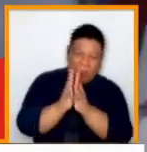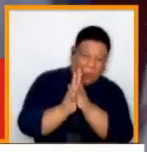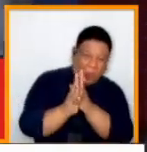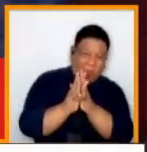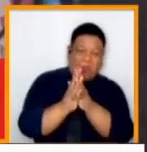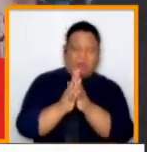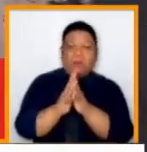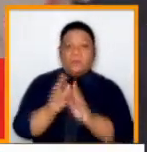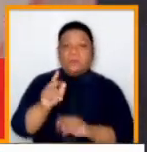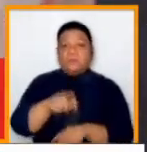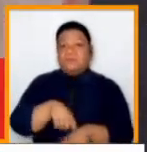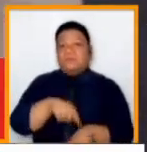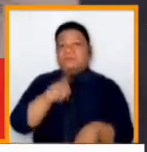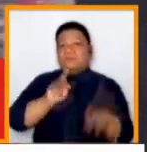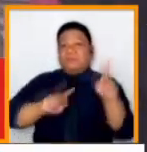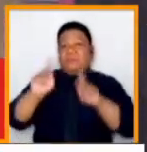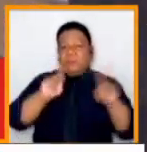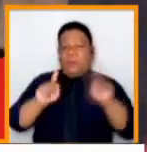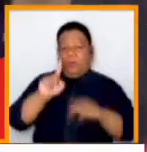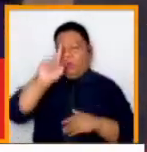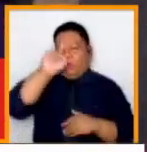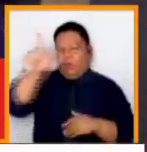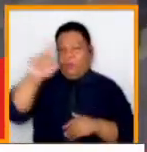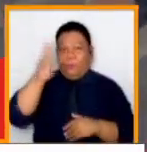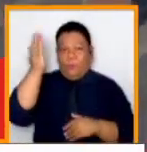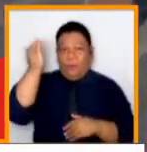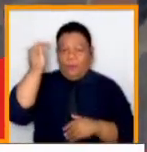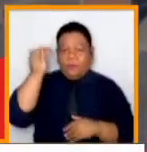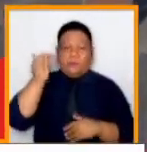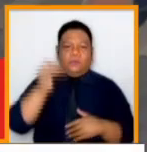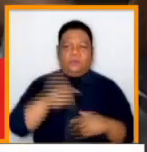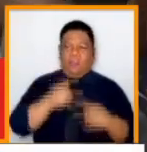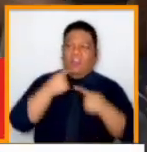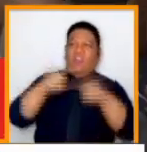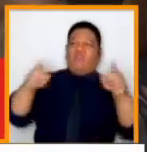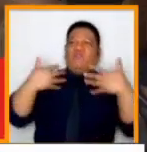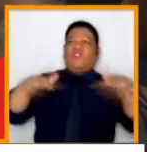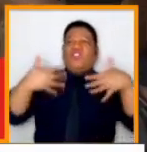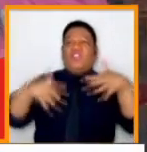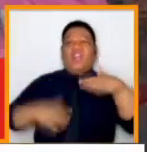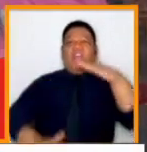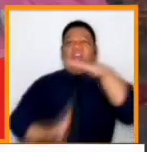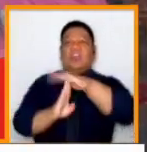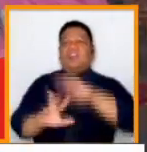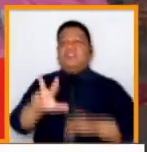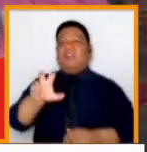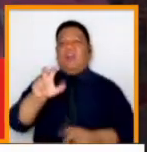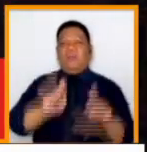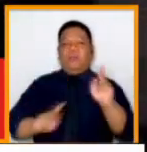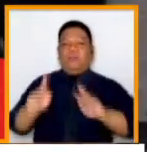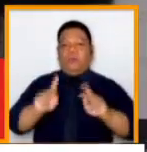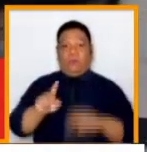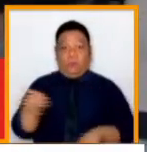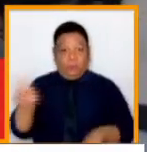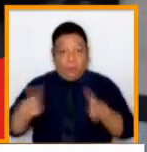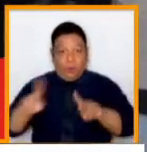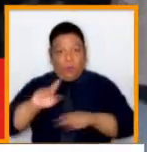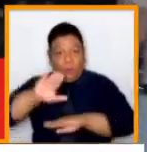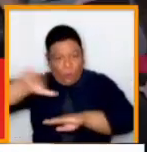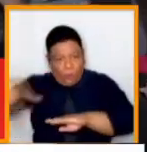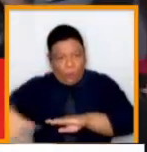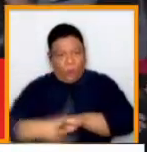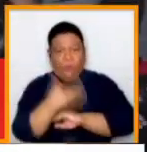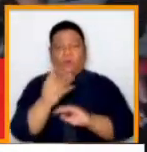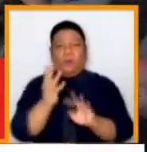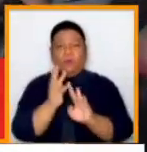ulo ng ilan nang i-anunsyo na cut-off na sa 300 ang pila. Marami sa kanila magdamag ng nakapila. Nakasagutan